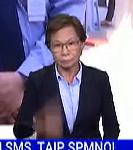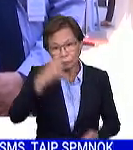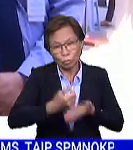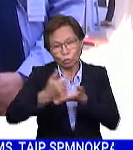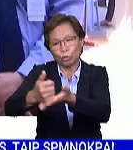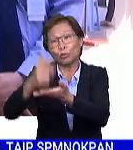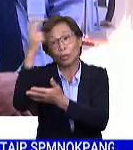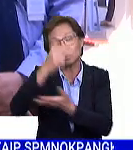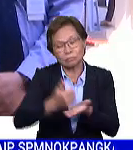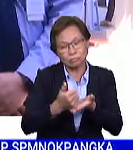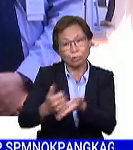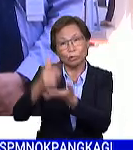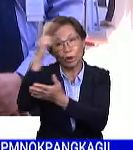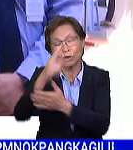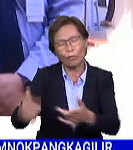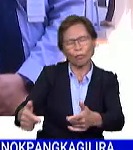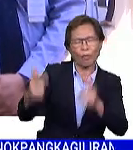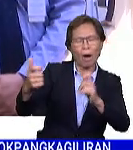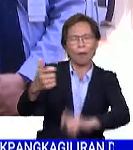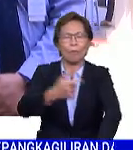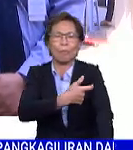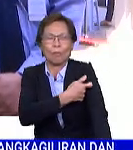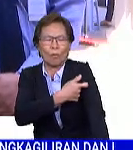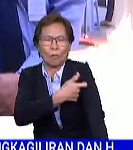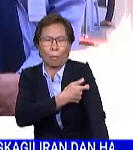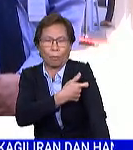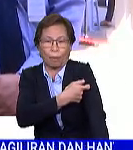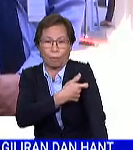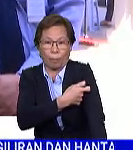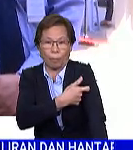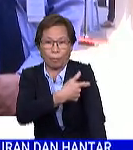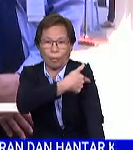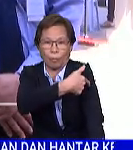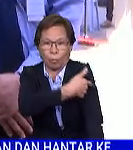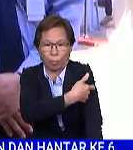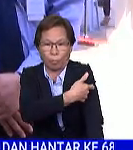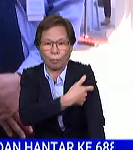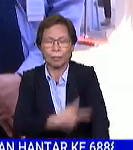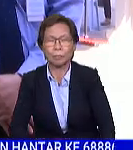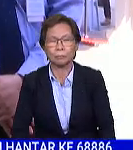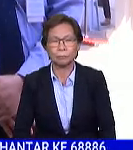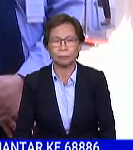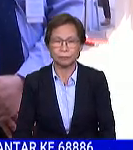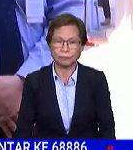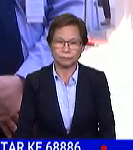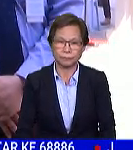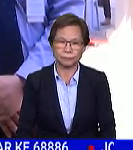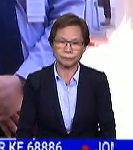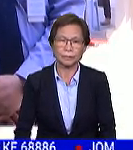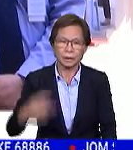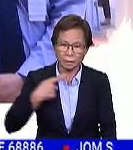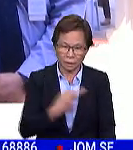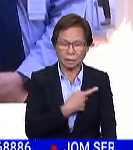menolong kerajaan untuk mencepatkan itu vaksinasi program nasional.